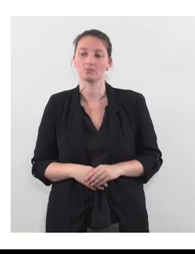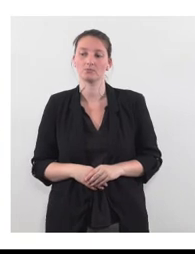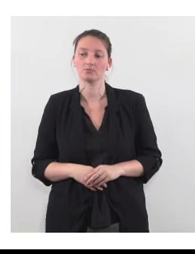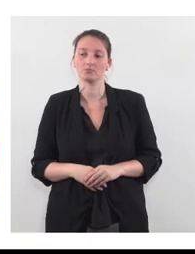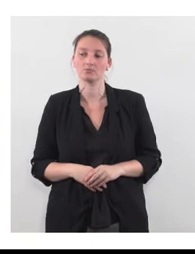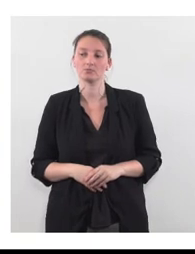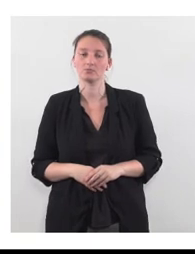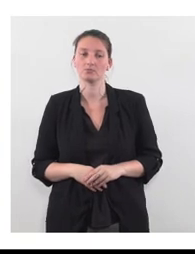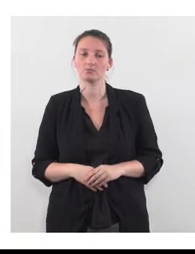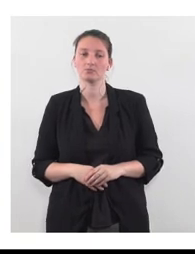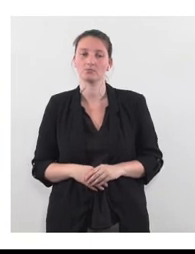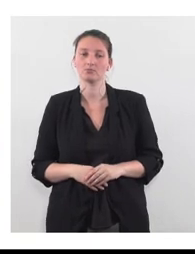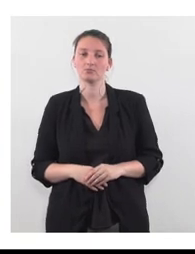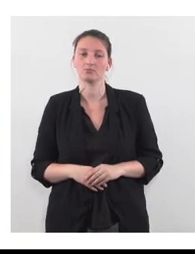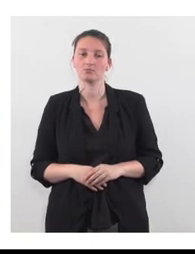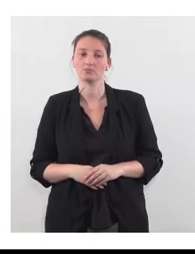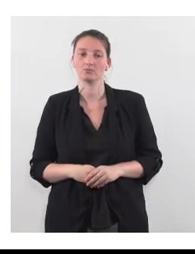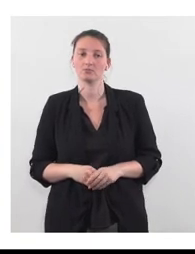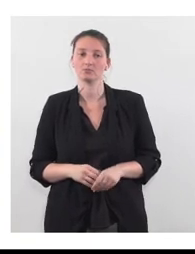Monsieur?